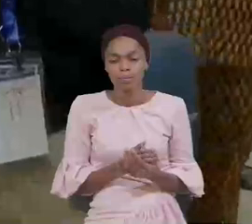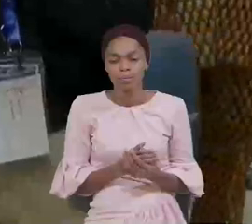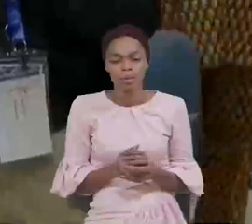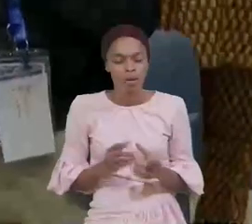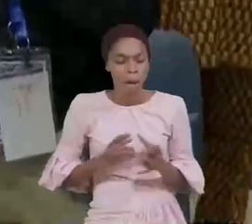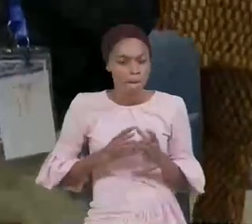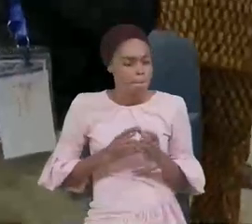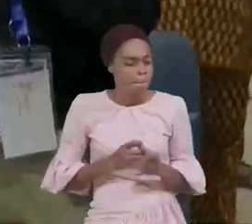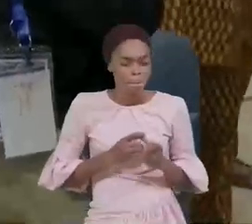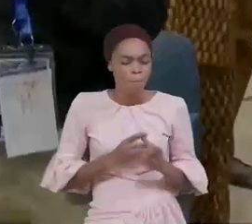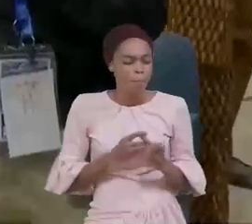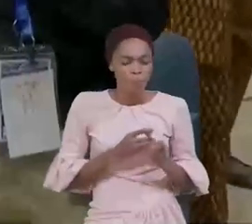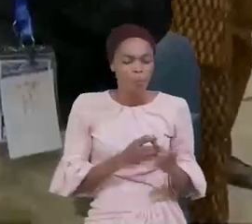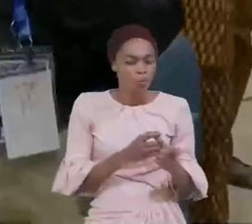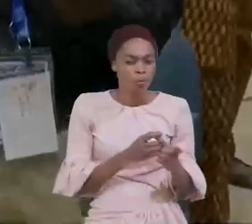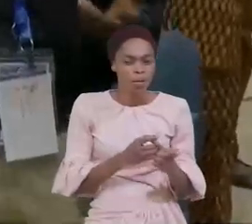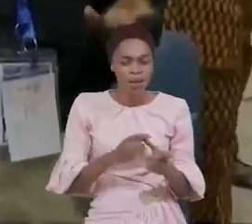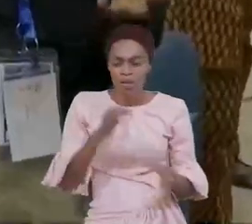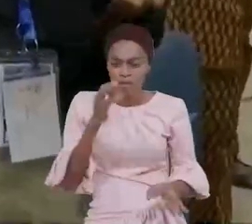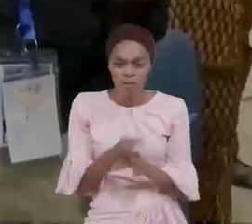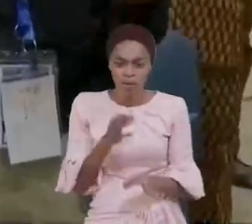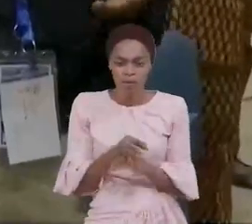La foi qui poursuit